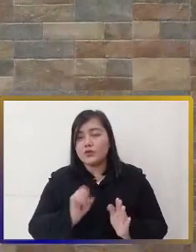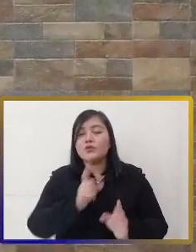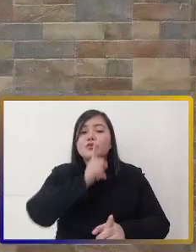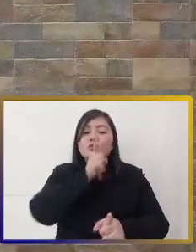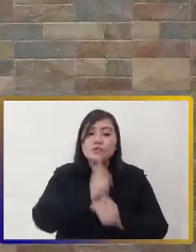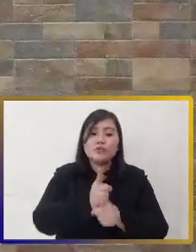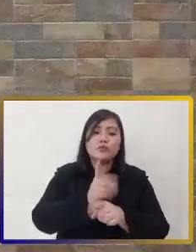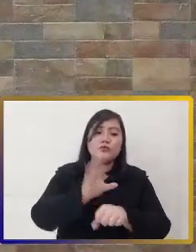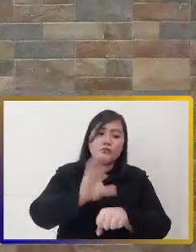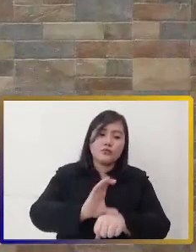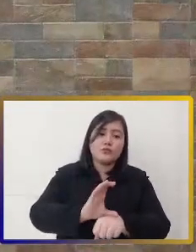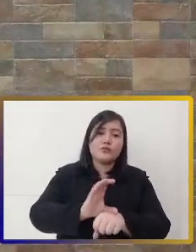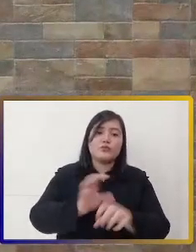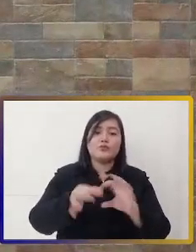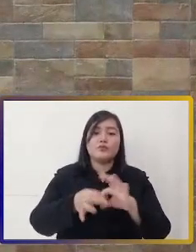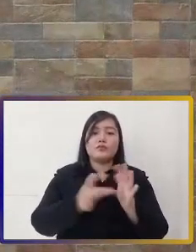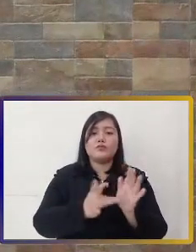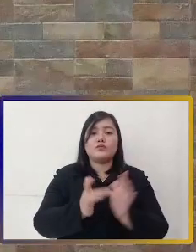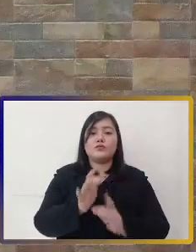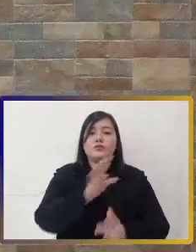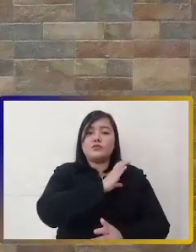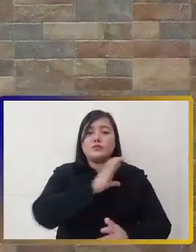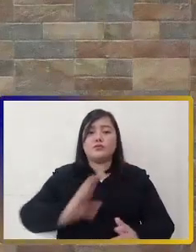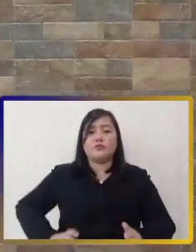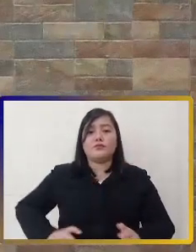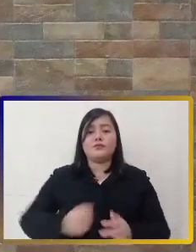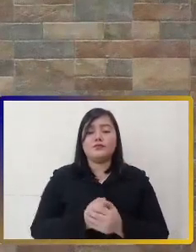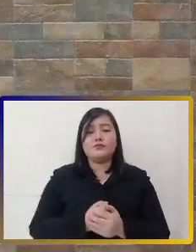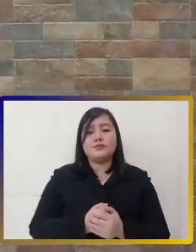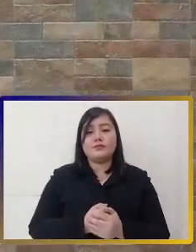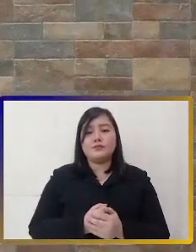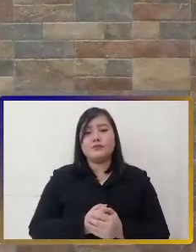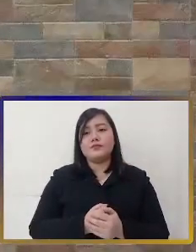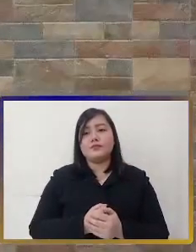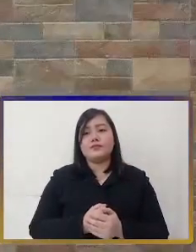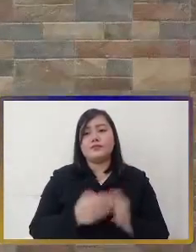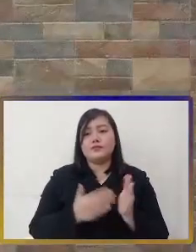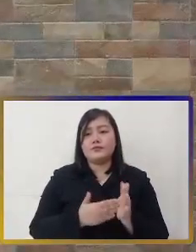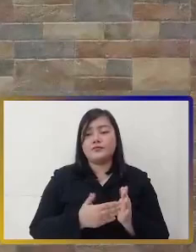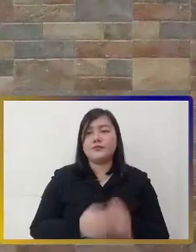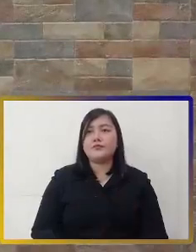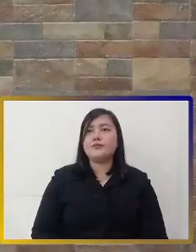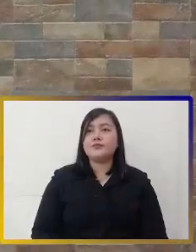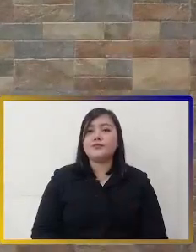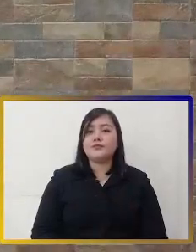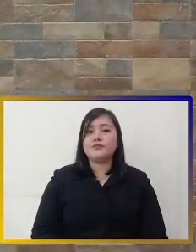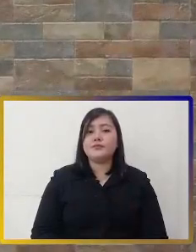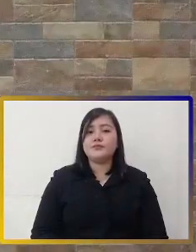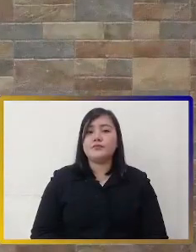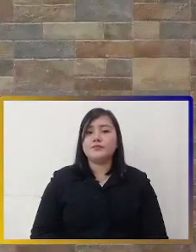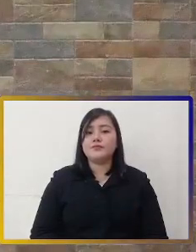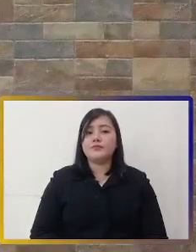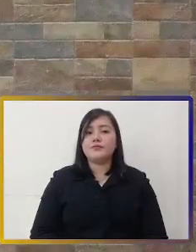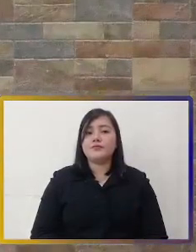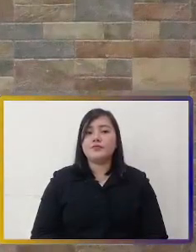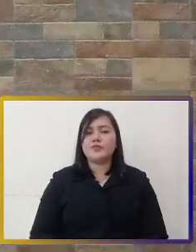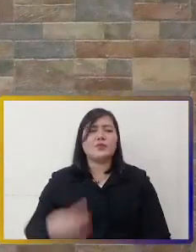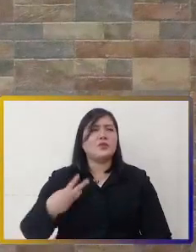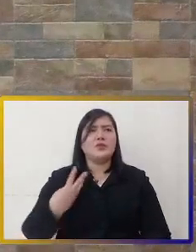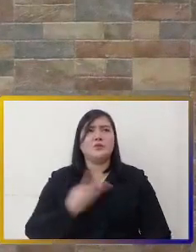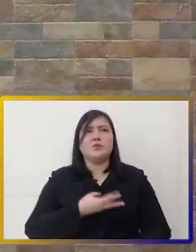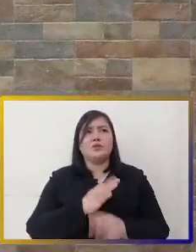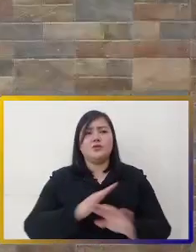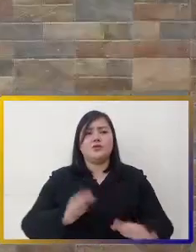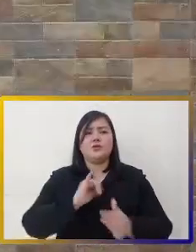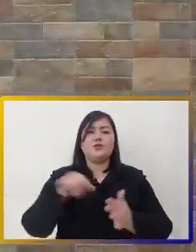totoong iglesia ng Panginoong Jesucristo. You see that? Again, inuulit ko mga kapatid, hindi po natin gawa-gawa yan. Hindi natin ginawa